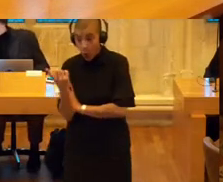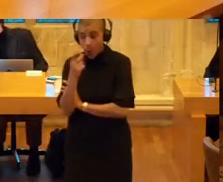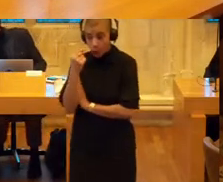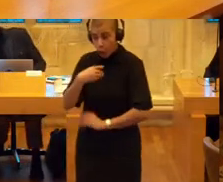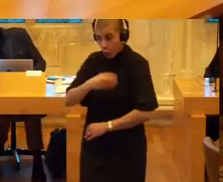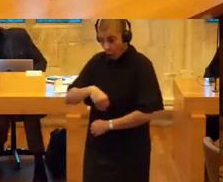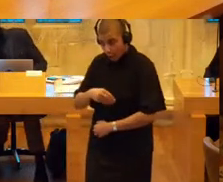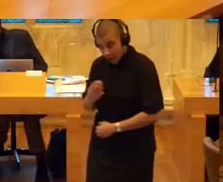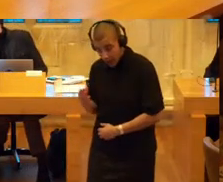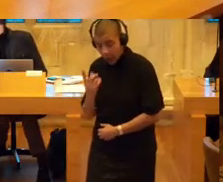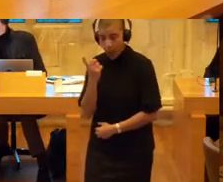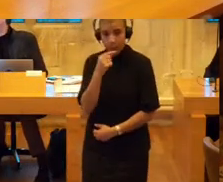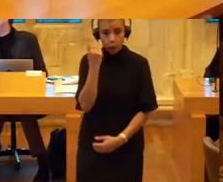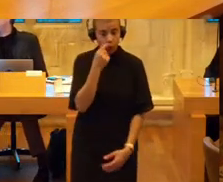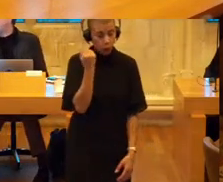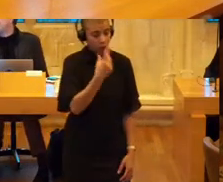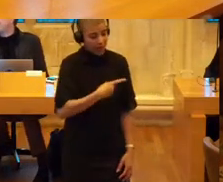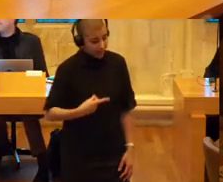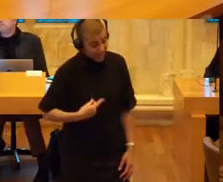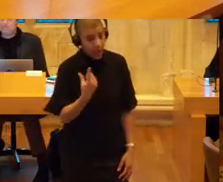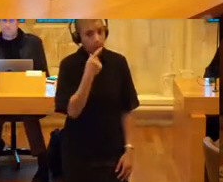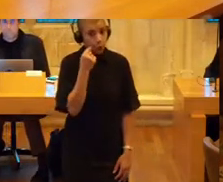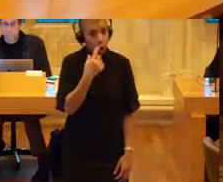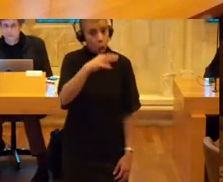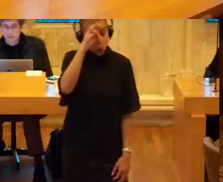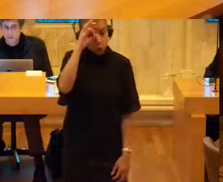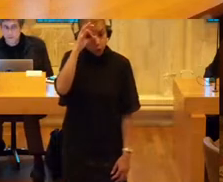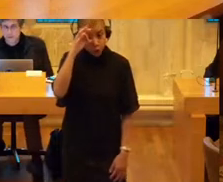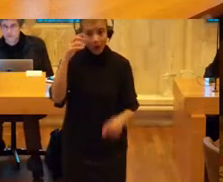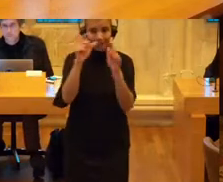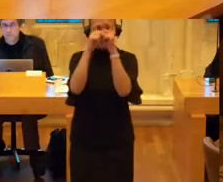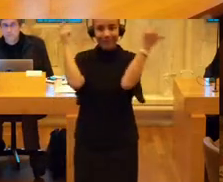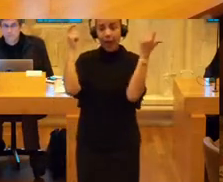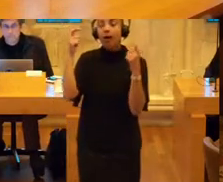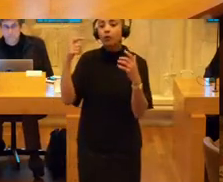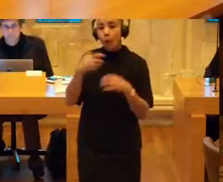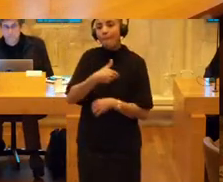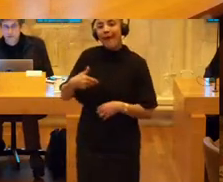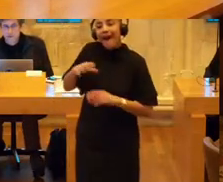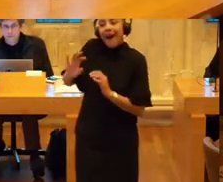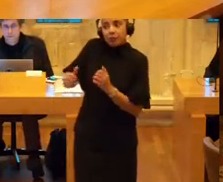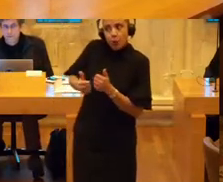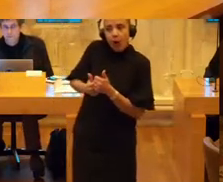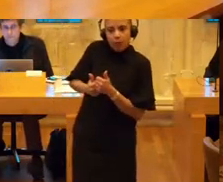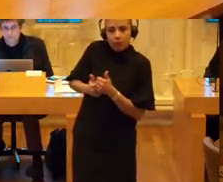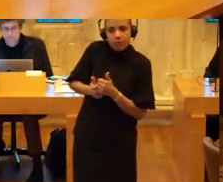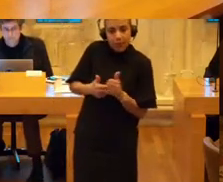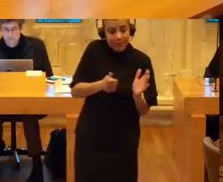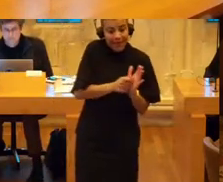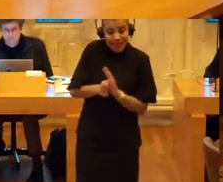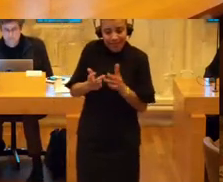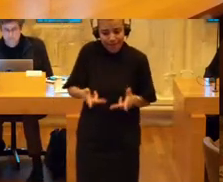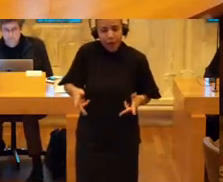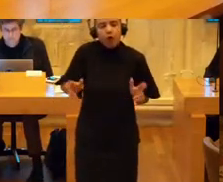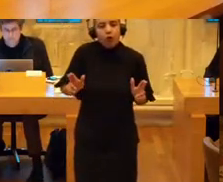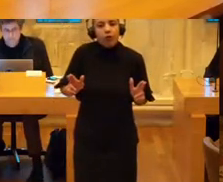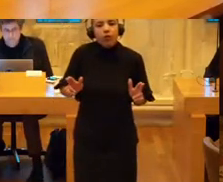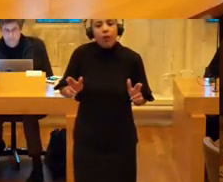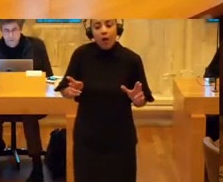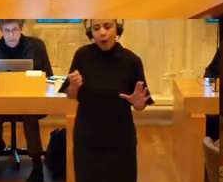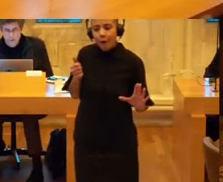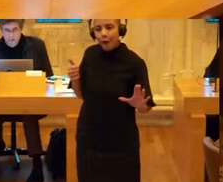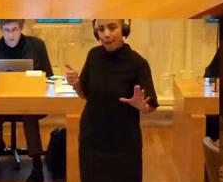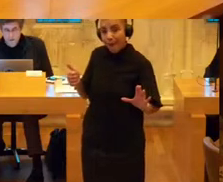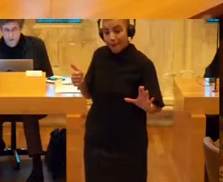M. Déterville, M. Le Couture étaient maire adjoint. Vous avez commencé, sauf erreur, vous avez commencé ce